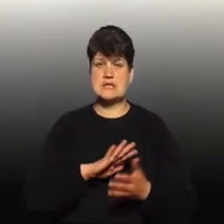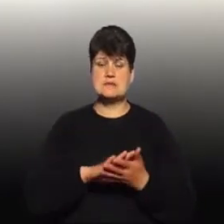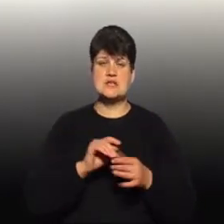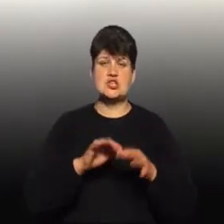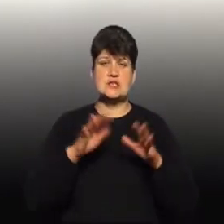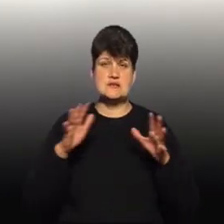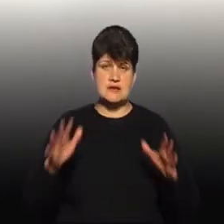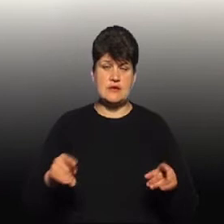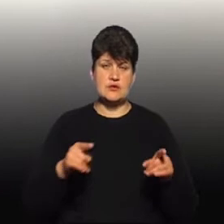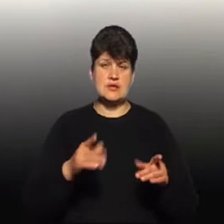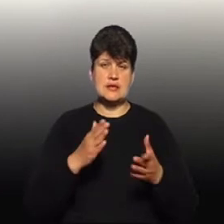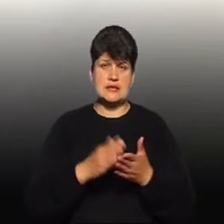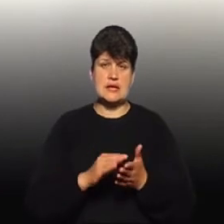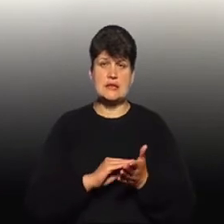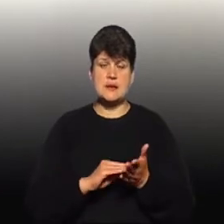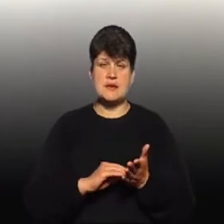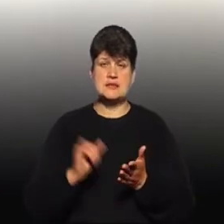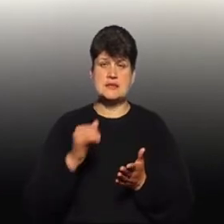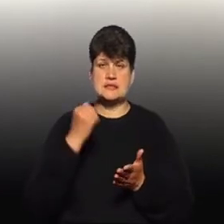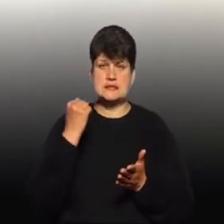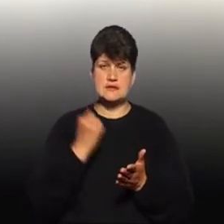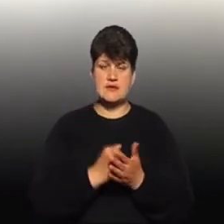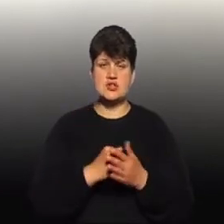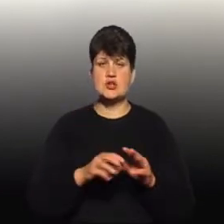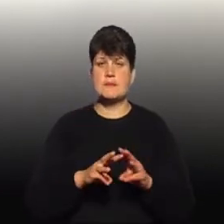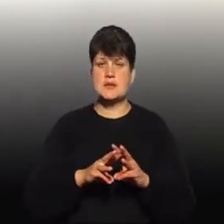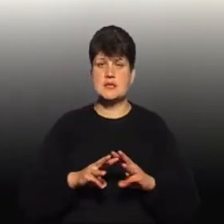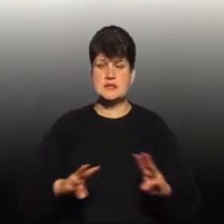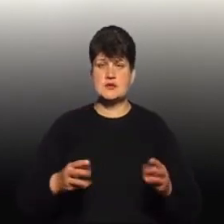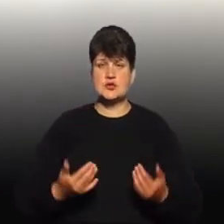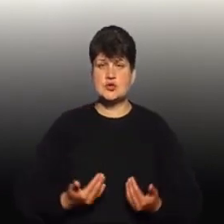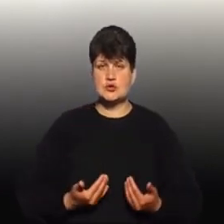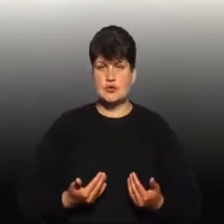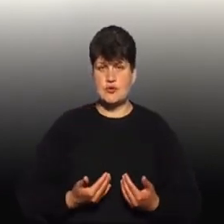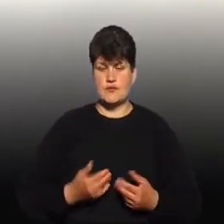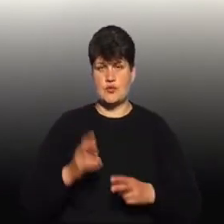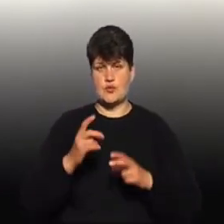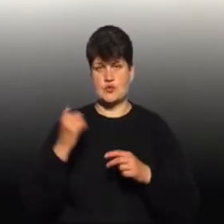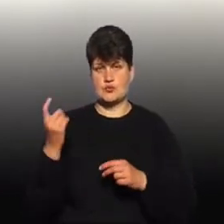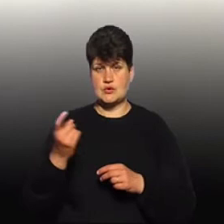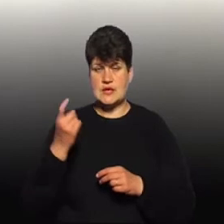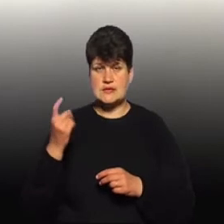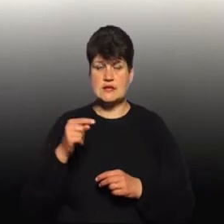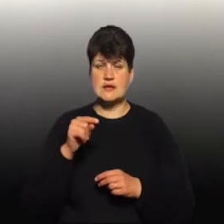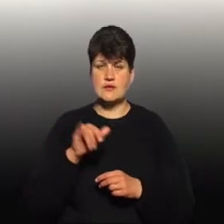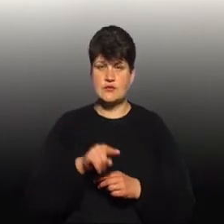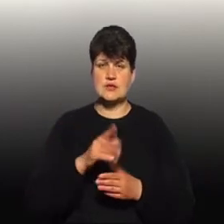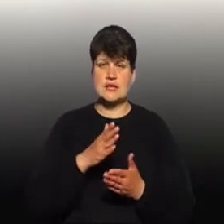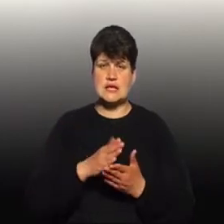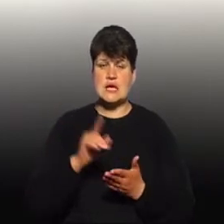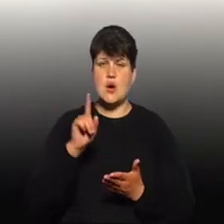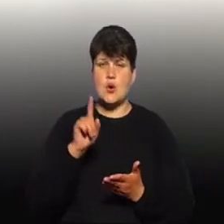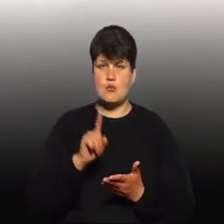є прописані і затверджені Міністерством житлово-комунального господарства. І вони є обов'язковими